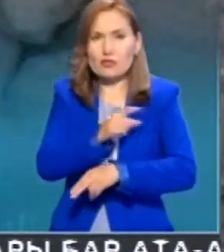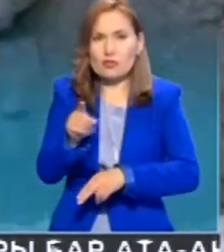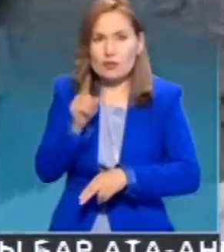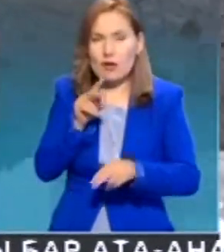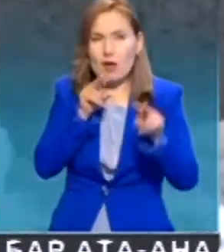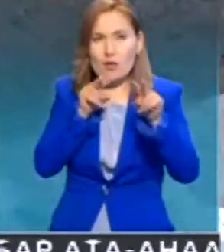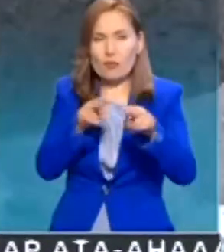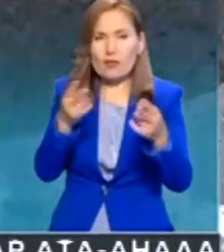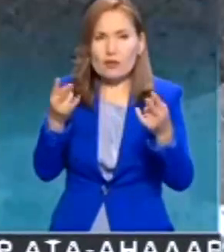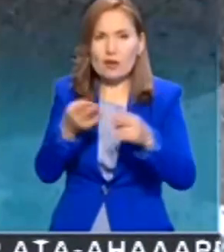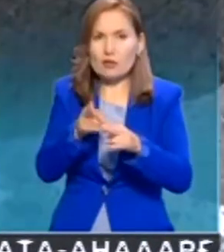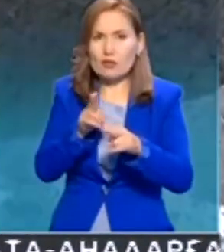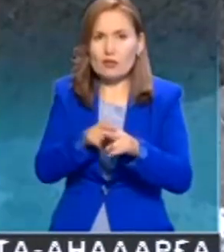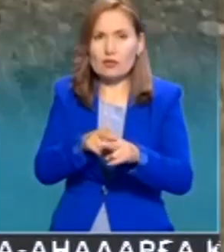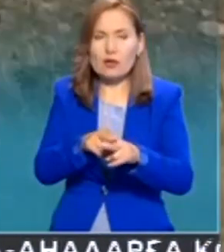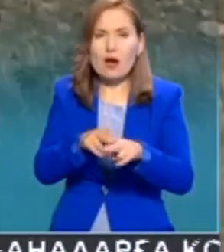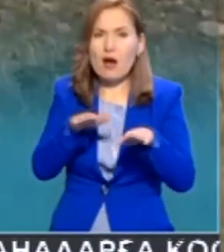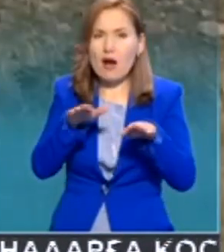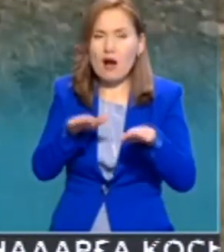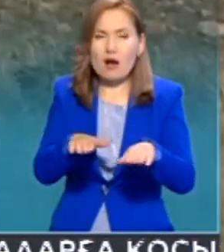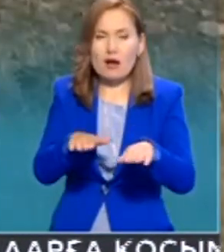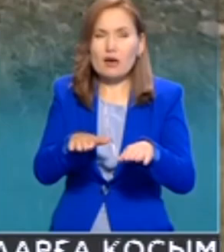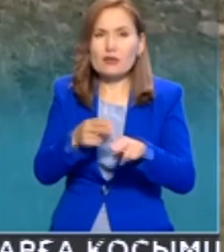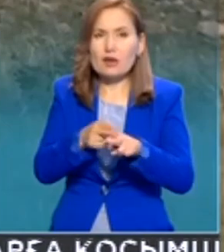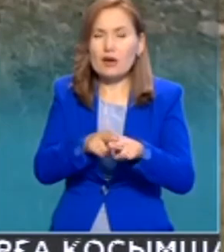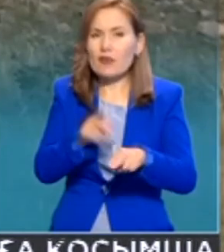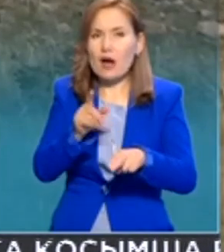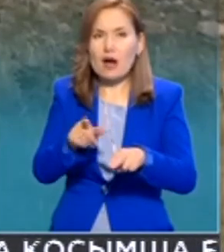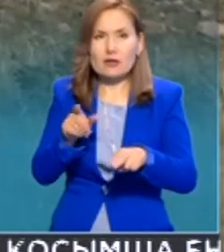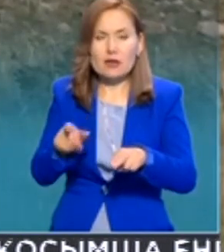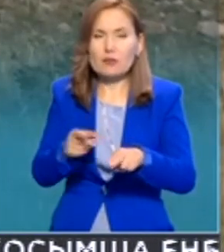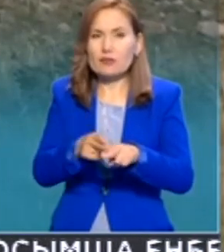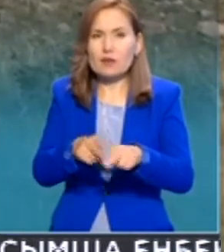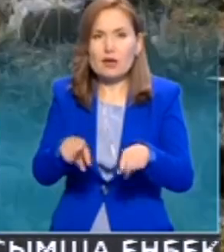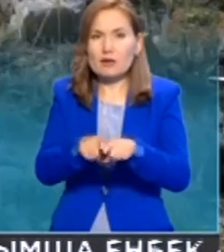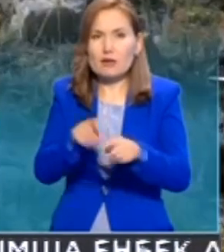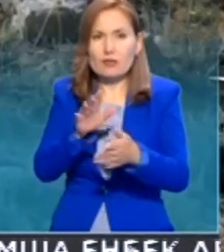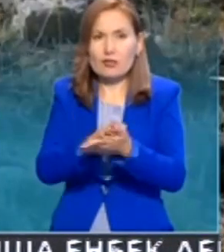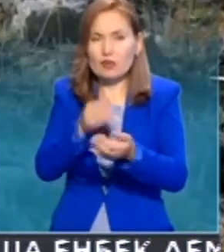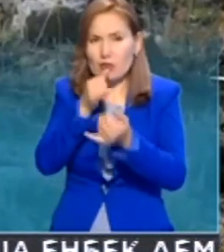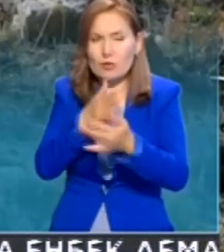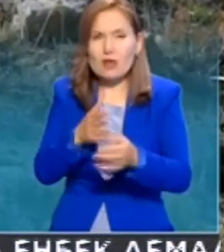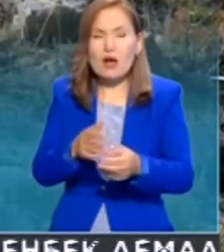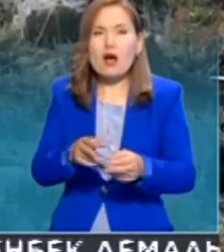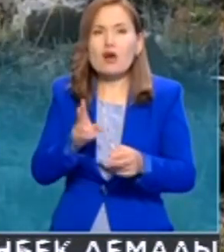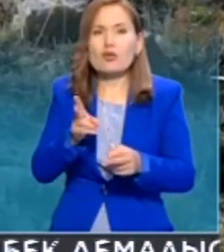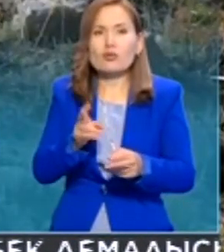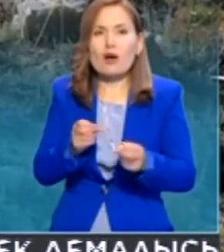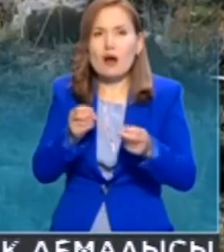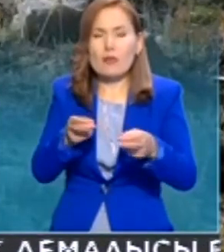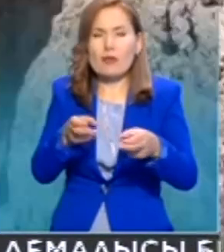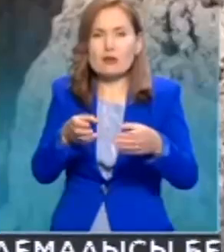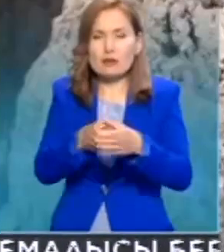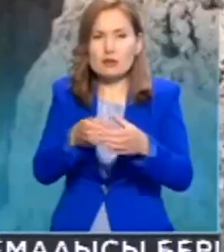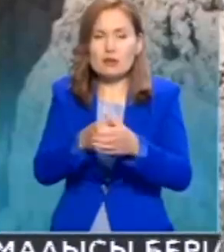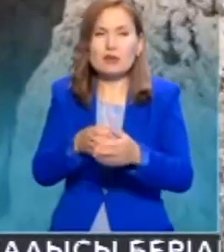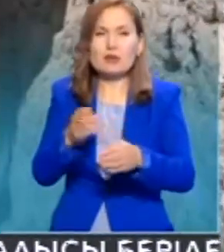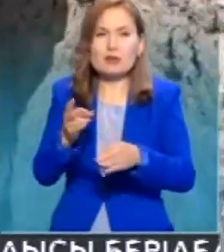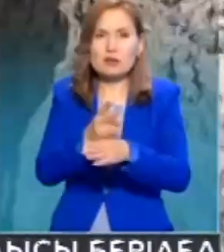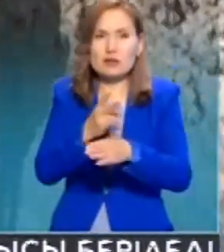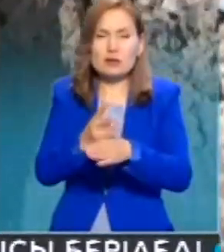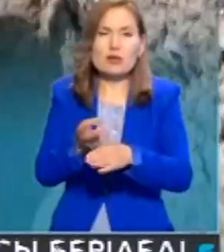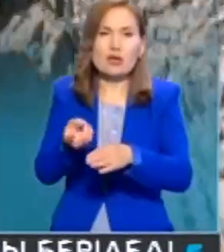жергілікті халықтың мынандай қазу мүмкін емес енді. Байлық іздеп сол алтын іздегендер ғой. Алтын іздеушілер ашып тастаған қорғандардың дені